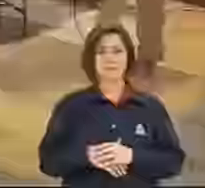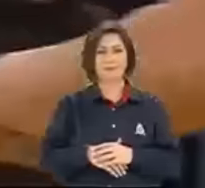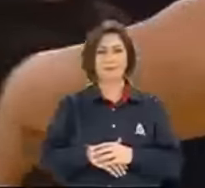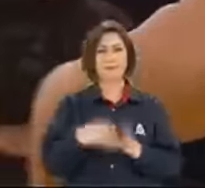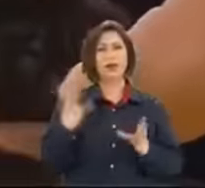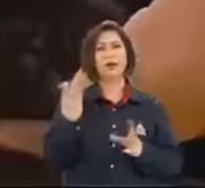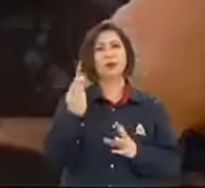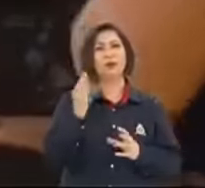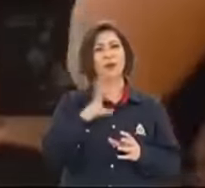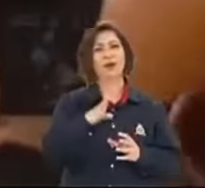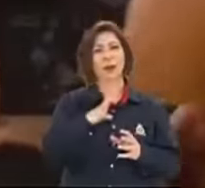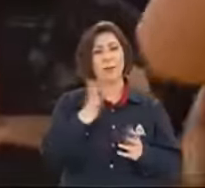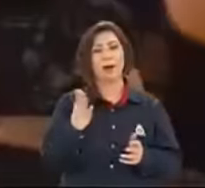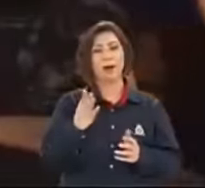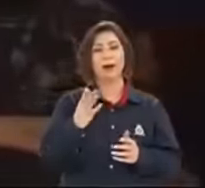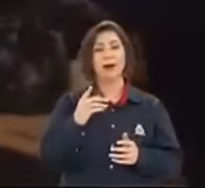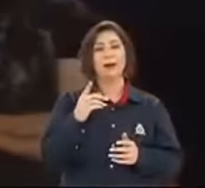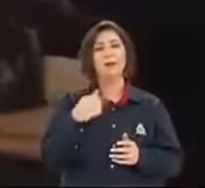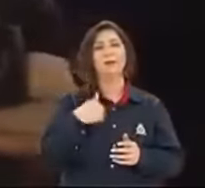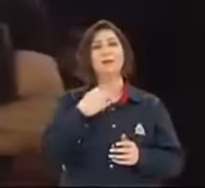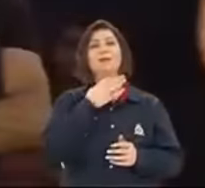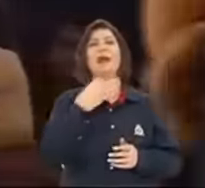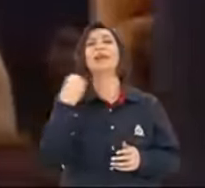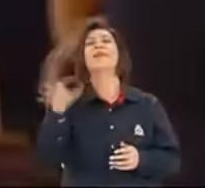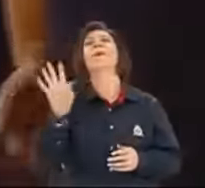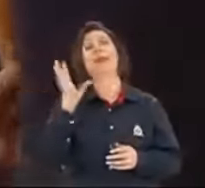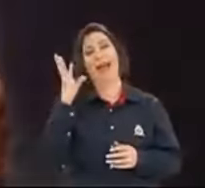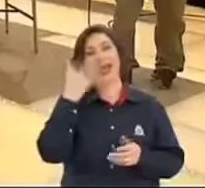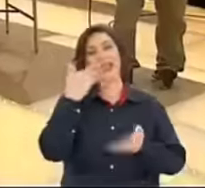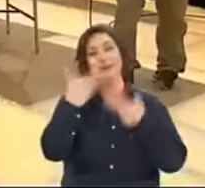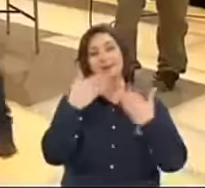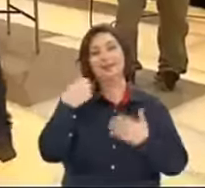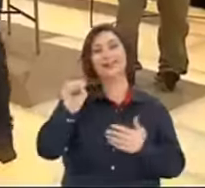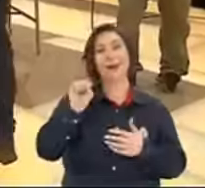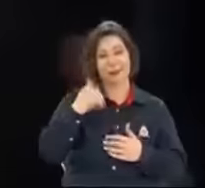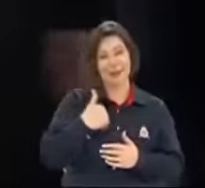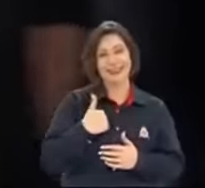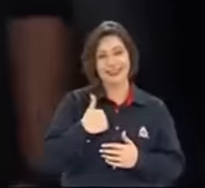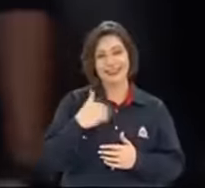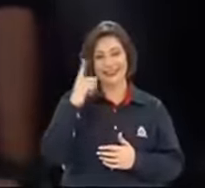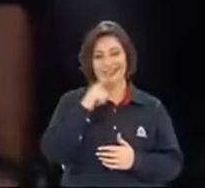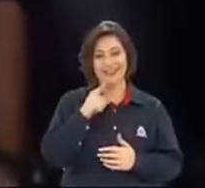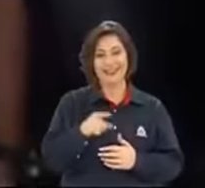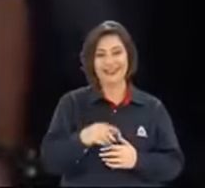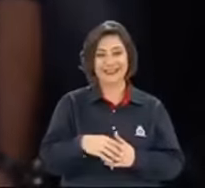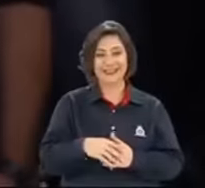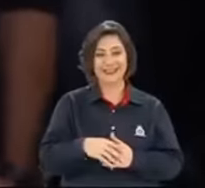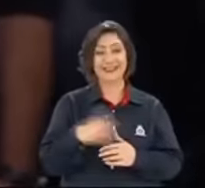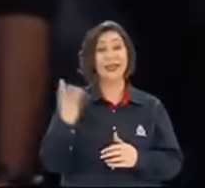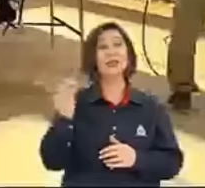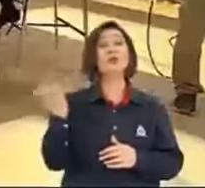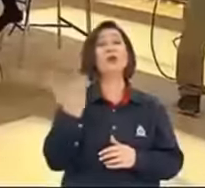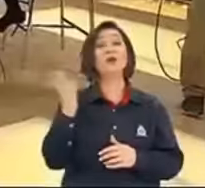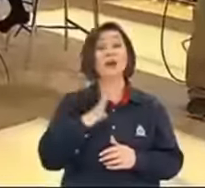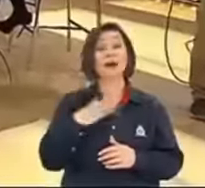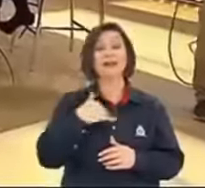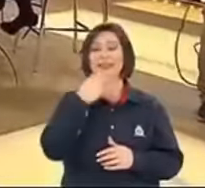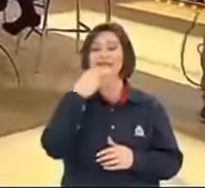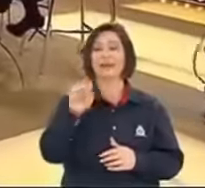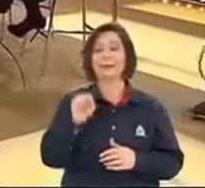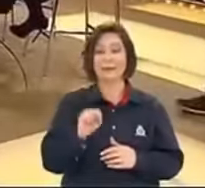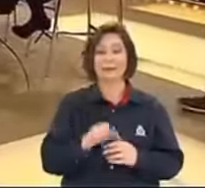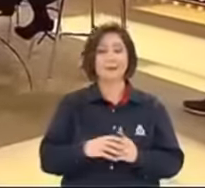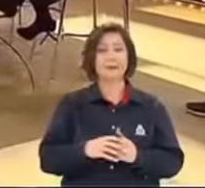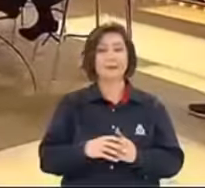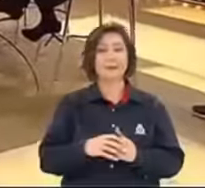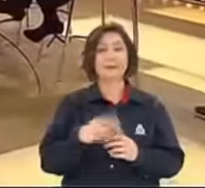Daha yani, çok vardı bunlardan. Bu çok var ama biz müsaade etmedik anlatmasına. Ya ben bir şey söyleyeyim. Ya daha çok vardı, biz izin vermedik. Okan'cığım,